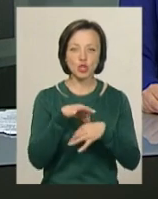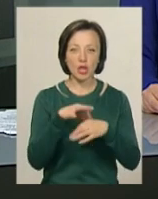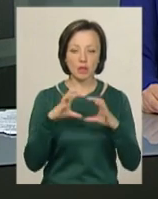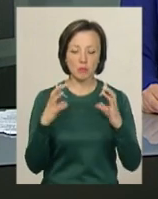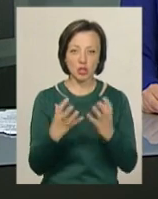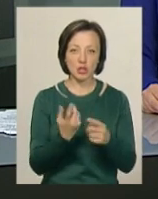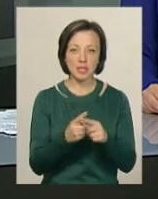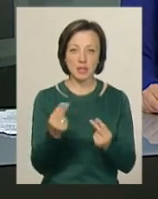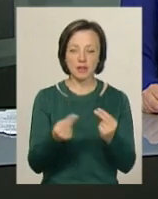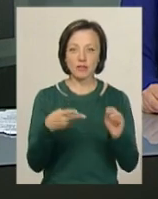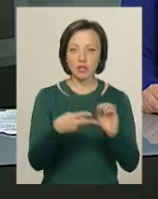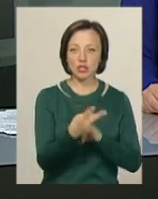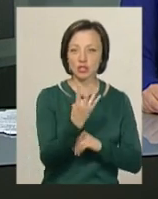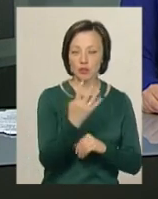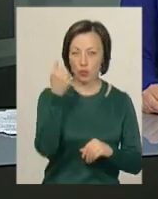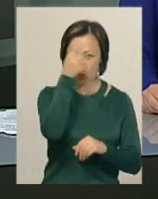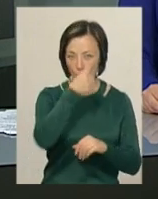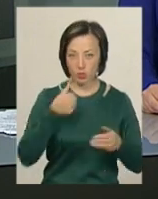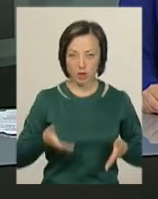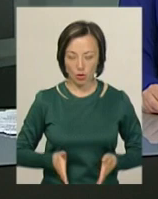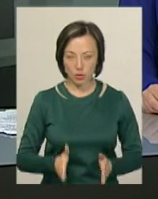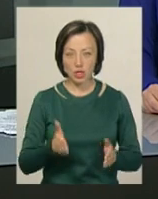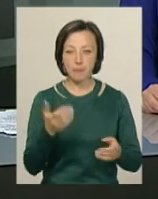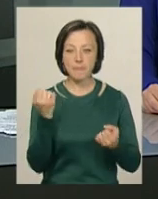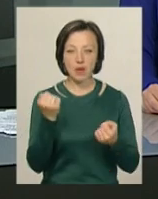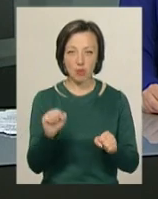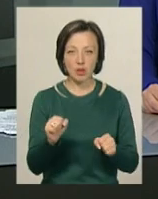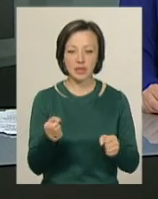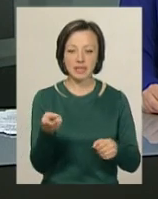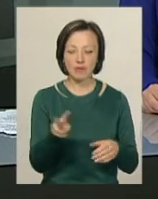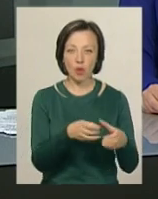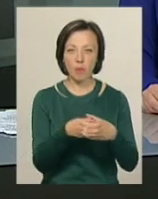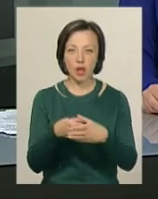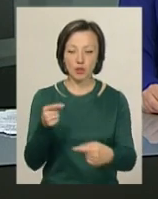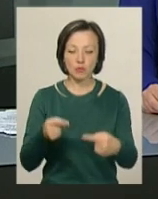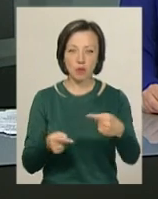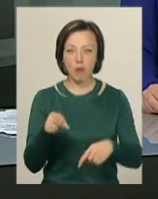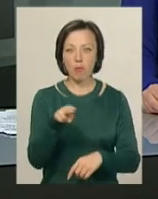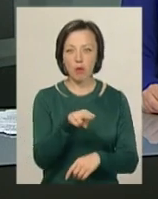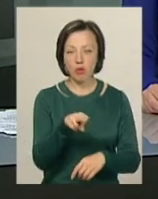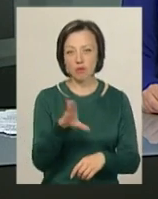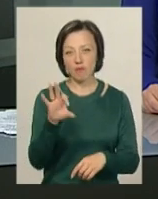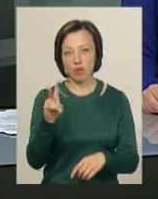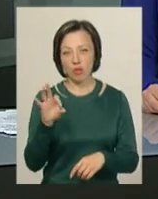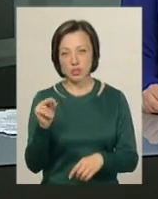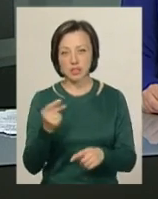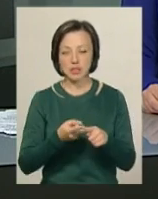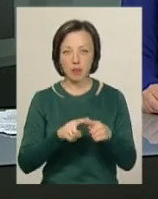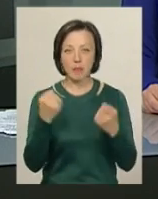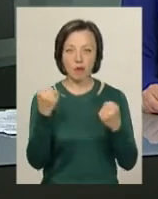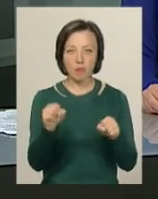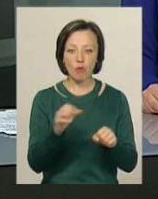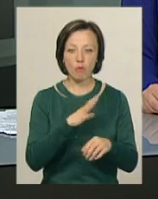м'яч». Це гравці 2004 року народження, які перемогли дві команди суперників – з Полонного та Волочиська. Ця перемога